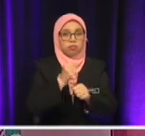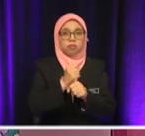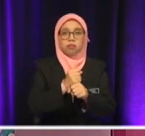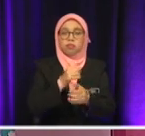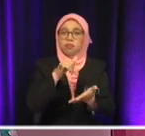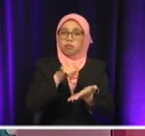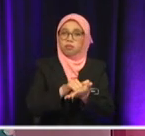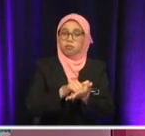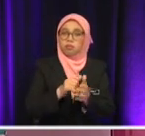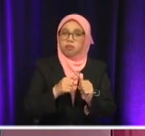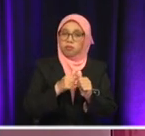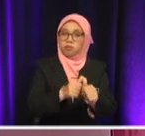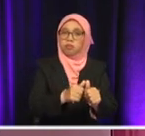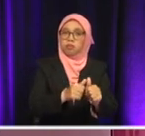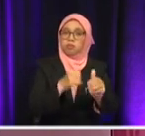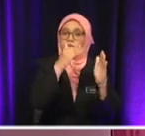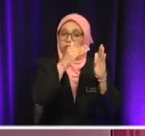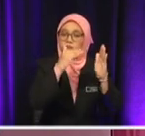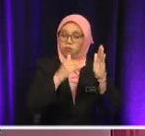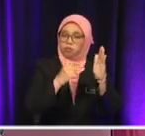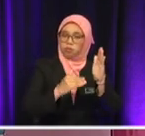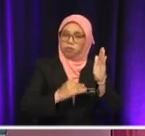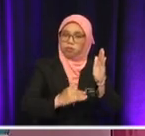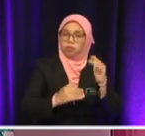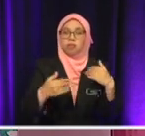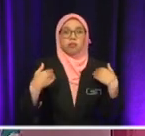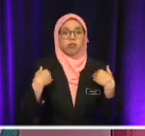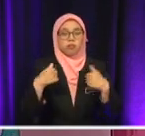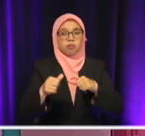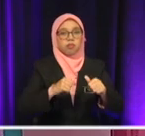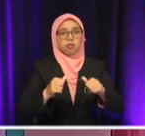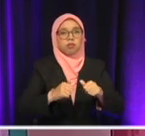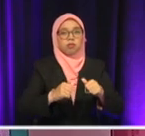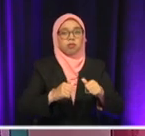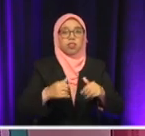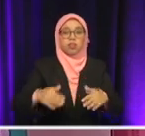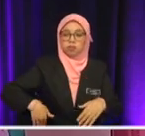urutan. Bahagikanlah ada aktiviti sebelum, semasa dan juga selepas. Dan yang